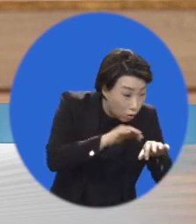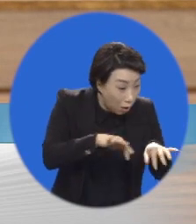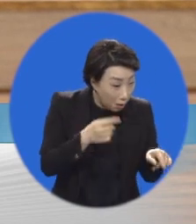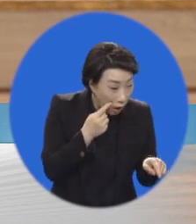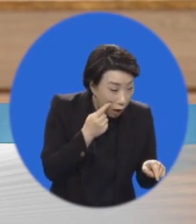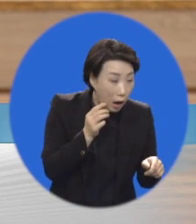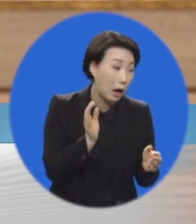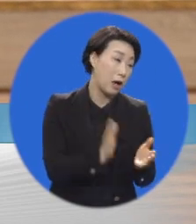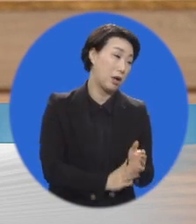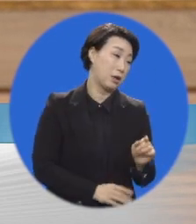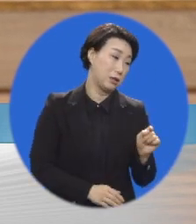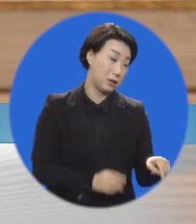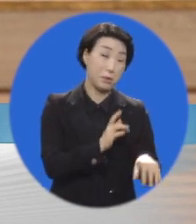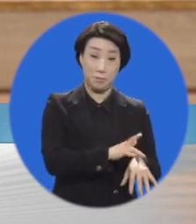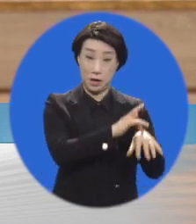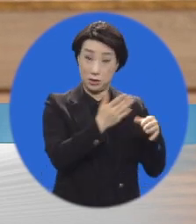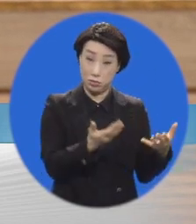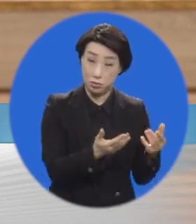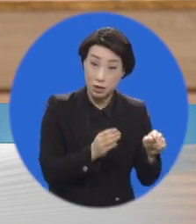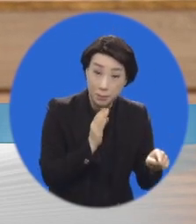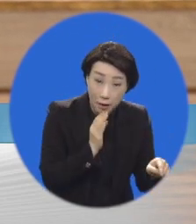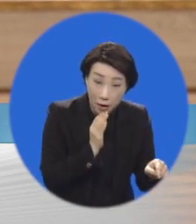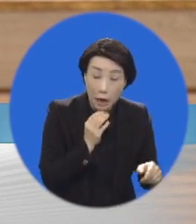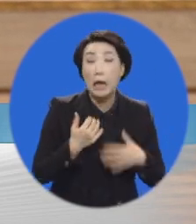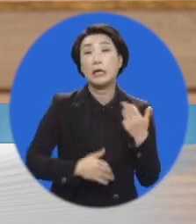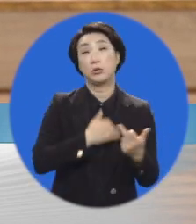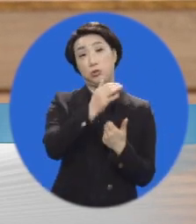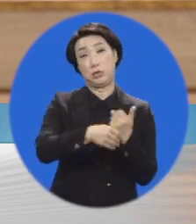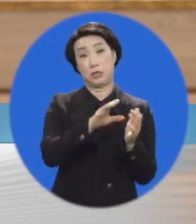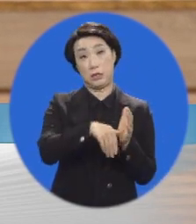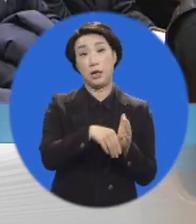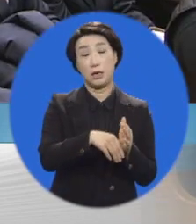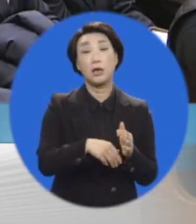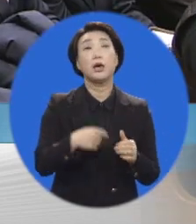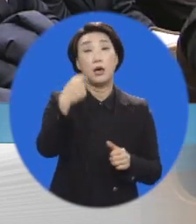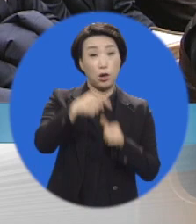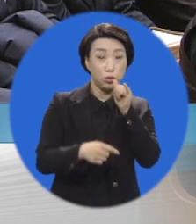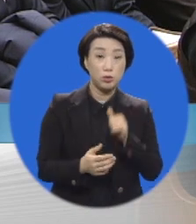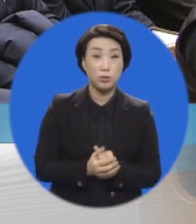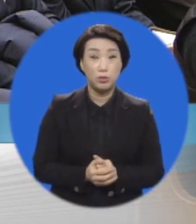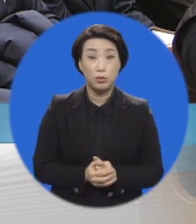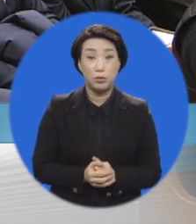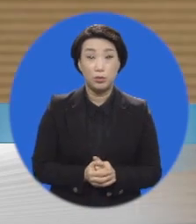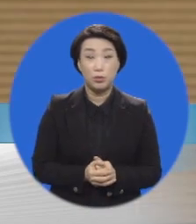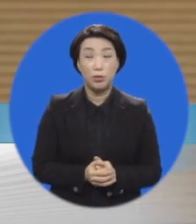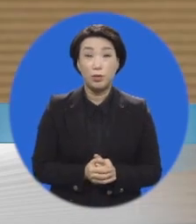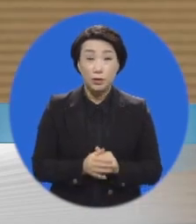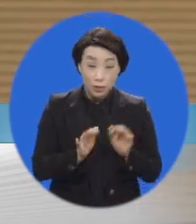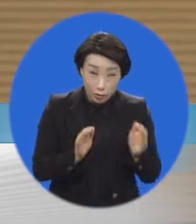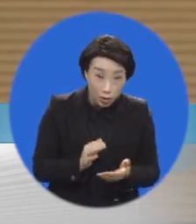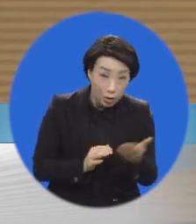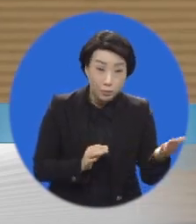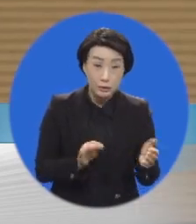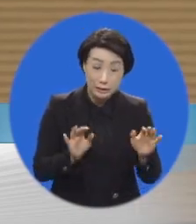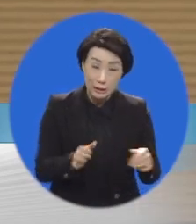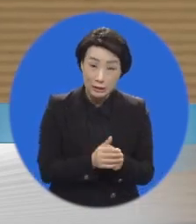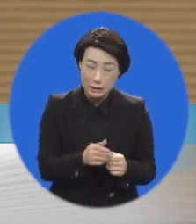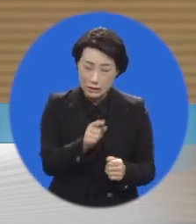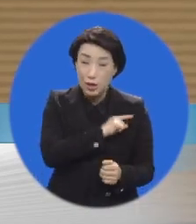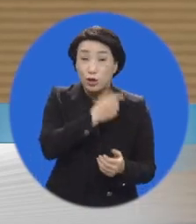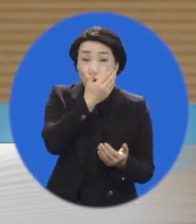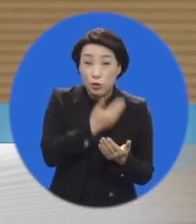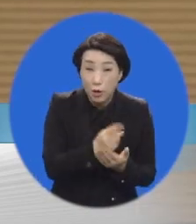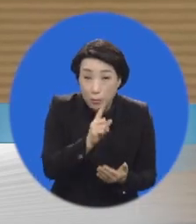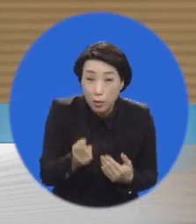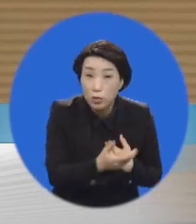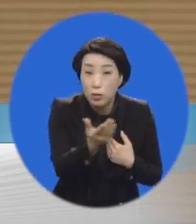누구냐? 그놈이 마귀라고 에덴동산부터 일러줬어요. 그러니까 가장 중요한